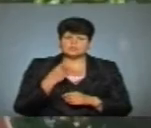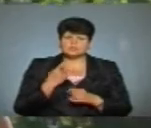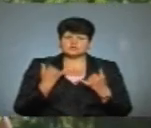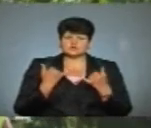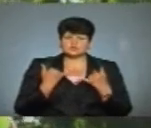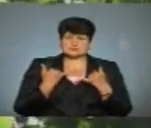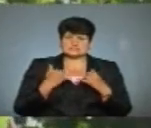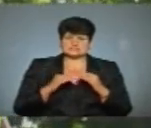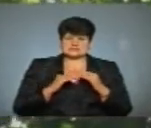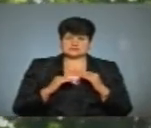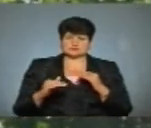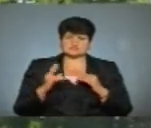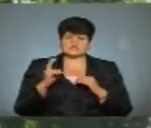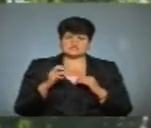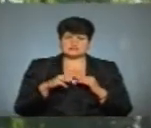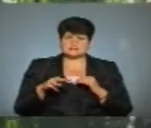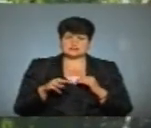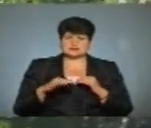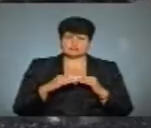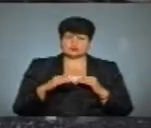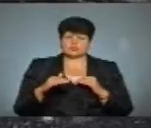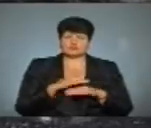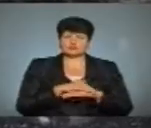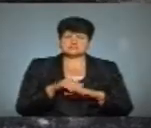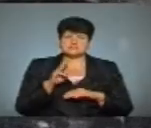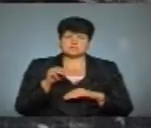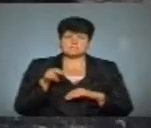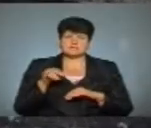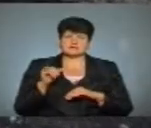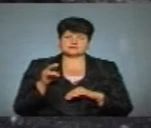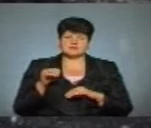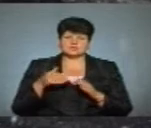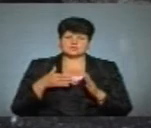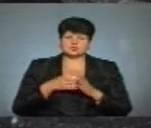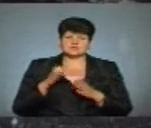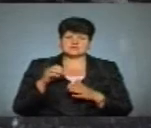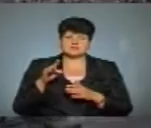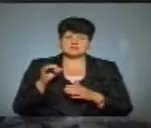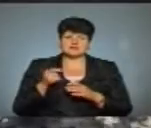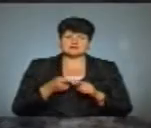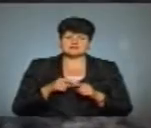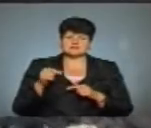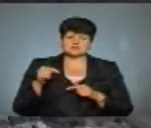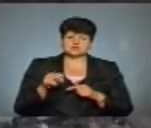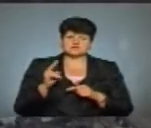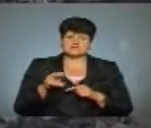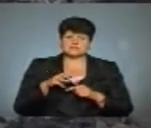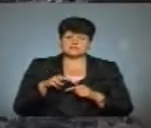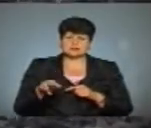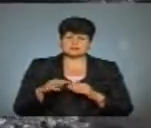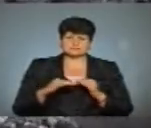сьогодні заасфальтують 200 метрів дороги від вулиці Шпитальної до Стрімкої. Це 1000 квадратних метрів асфальтобетону.